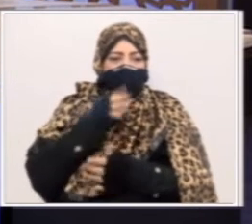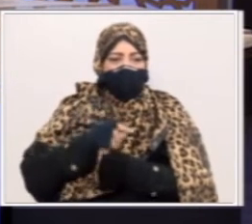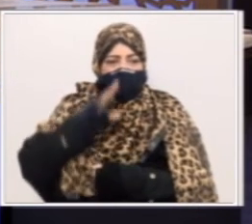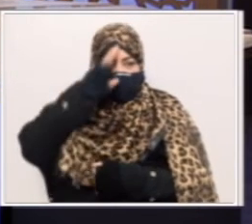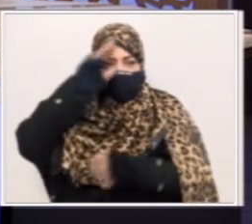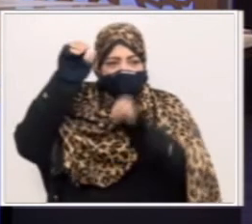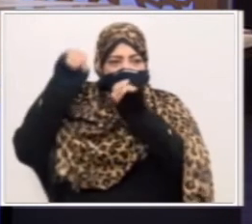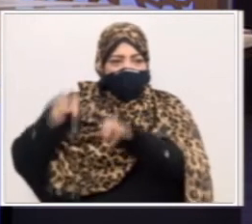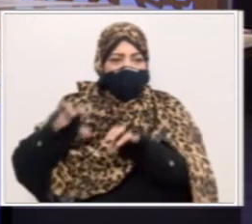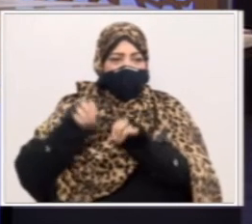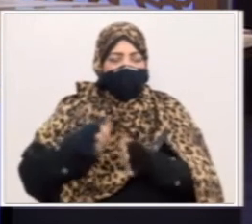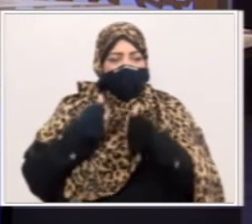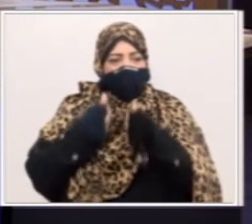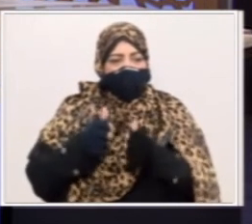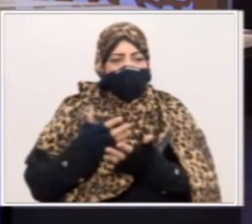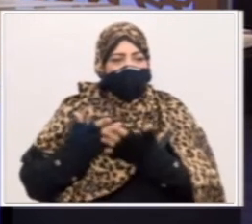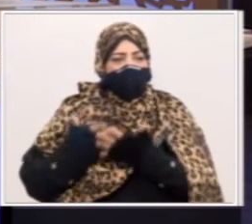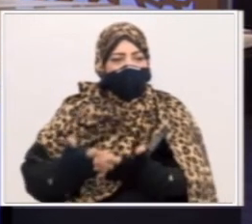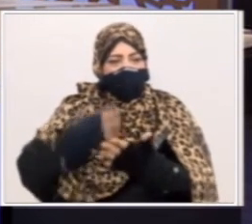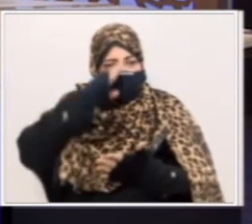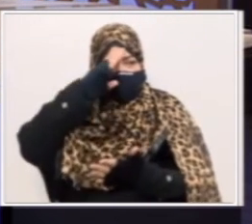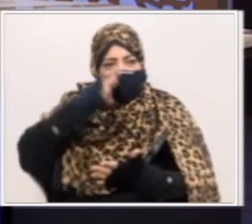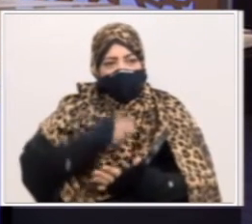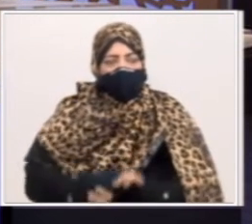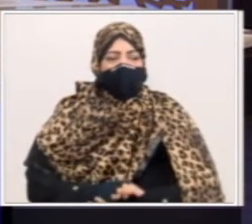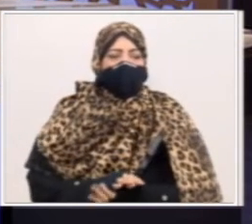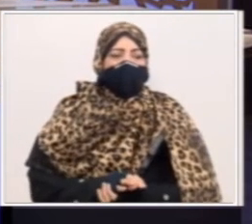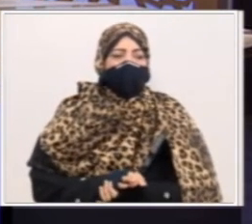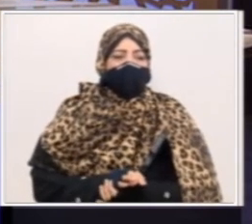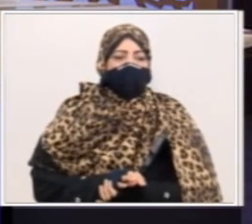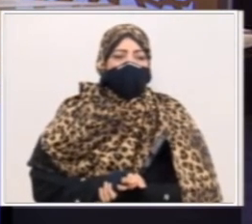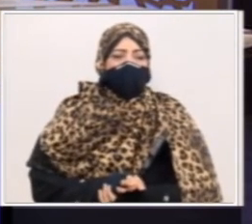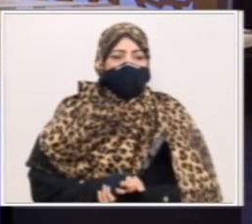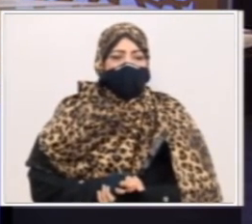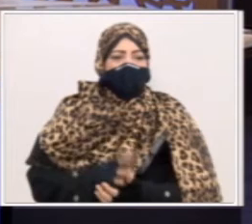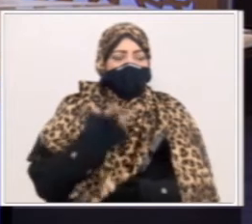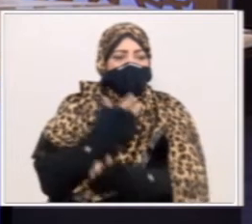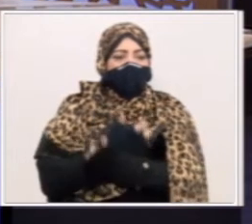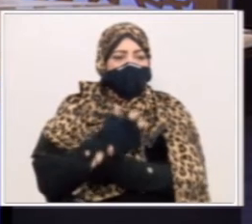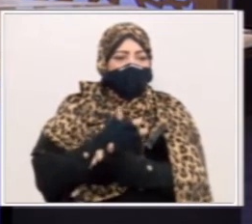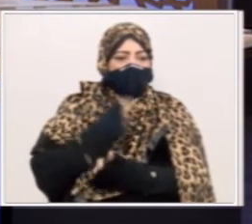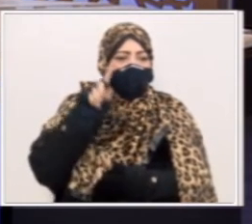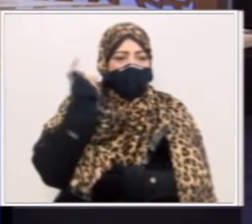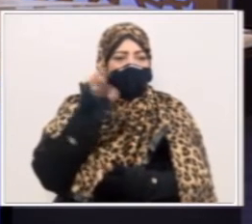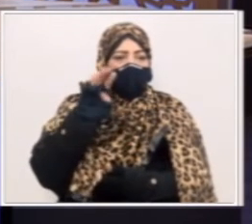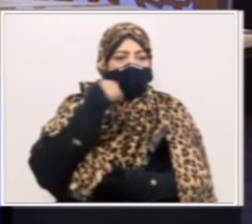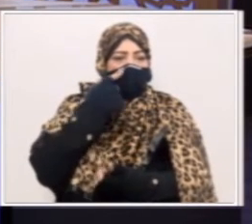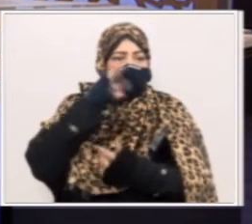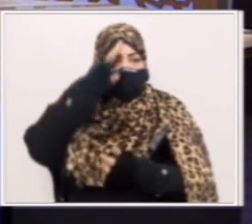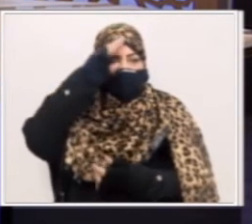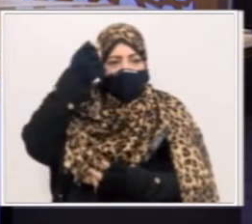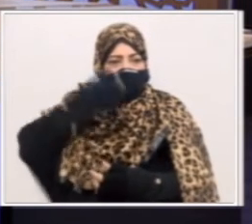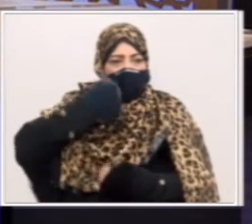الله خرج من صبراتة. السلام عليكم. وعليكم السلام ورحمة الله. بارك الله فيكم،